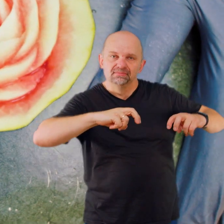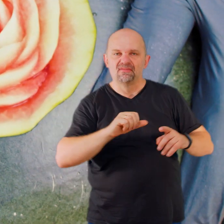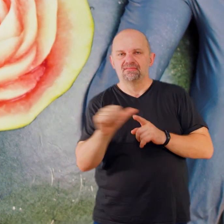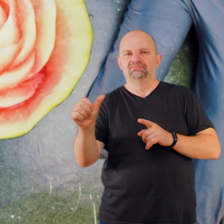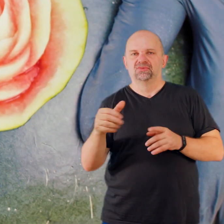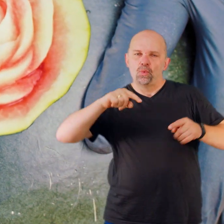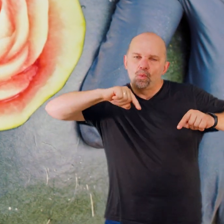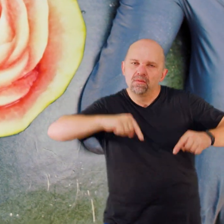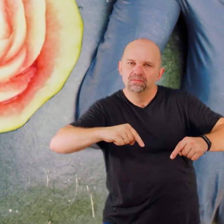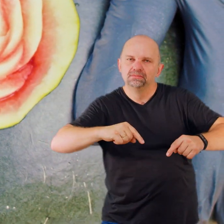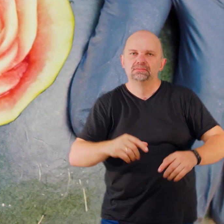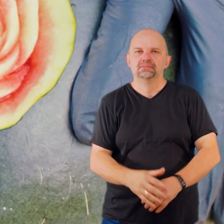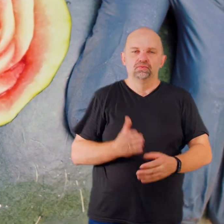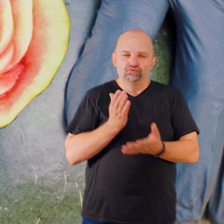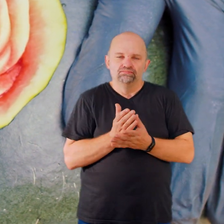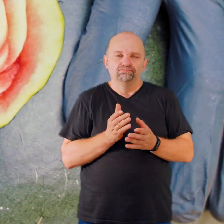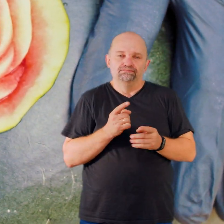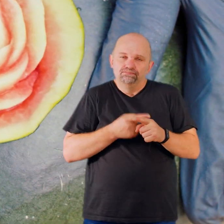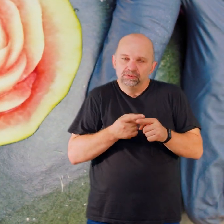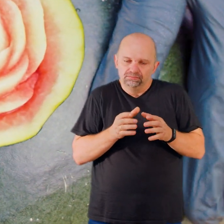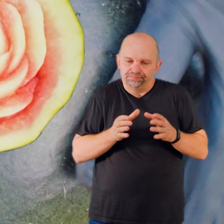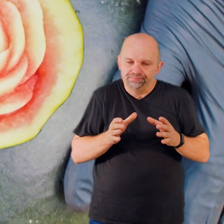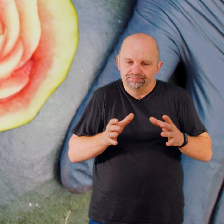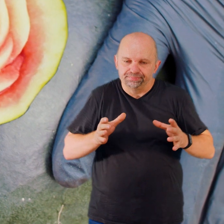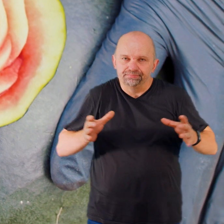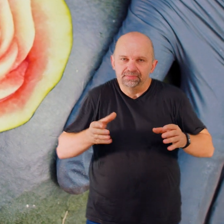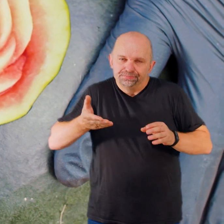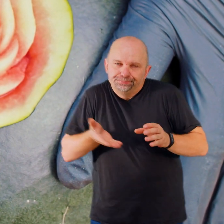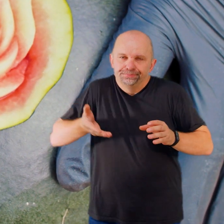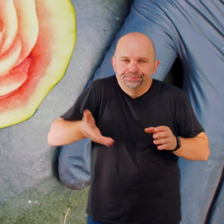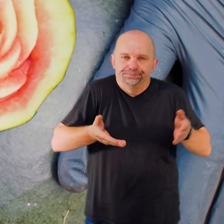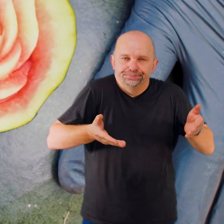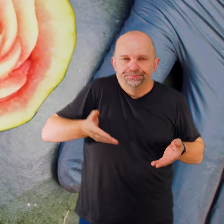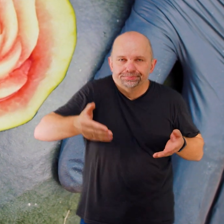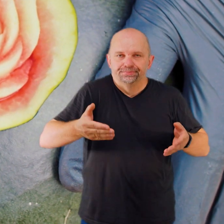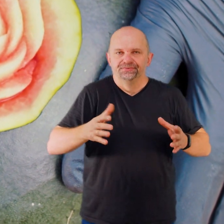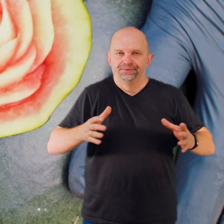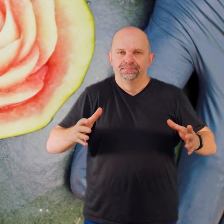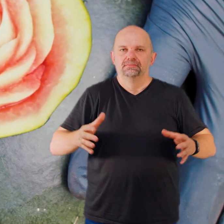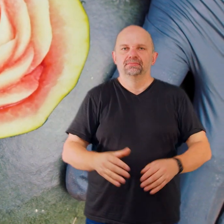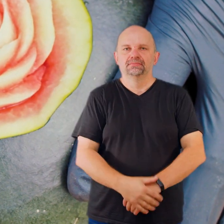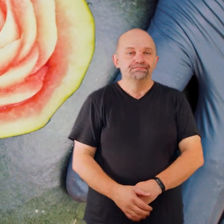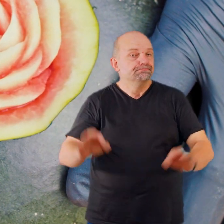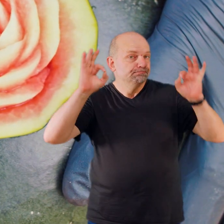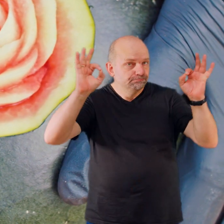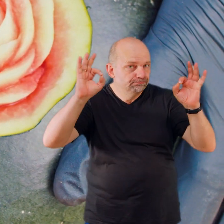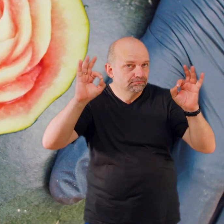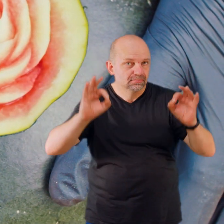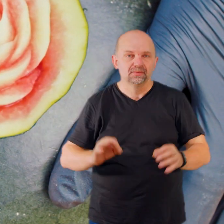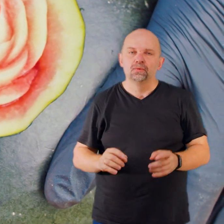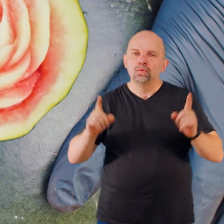Dobra. I teraz tak, uwaga, zrobię tak specjalnie. Jeżeli nam nie wychodzi, to od